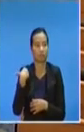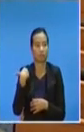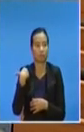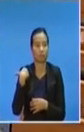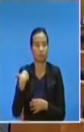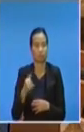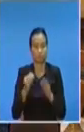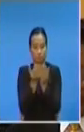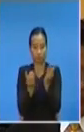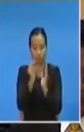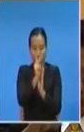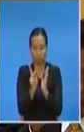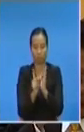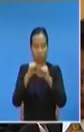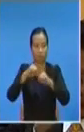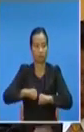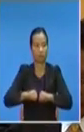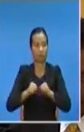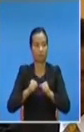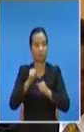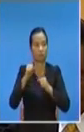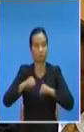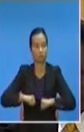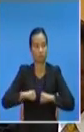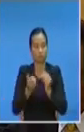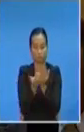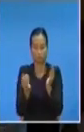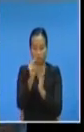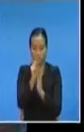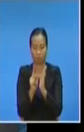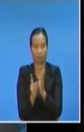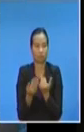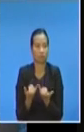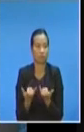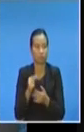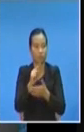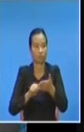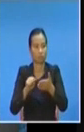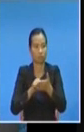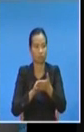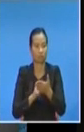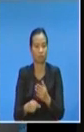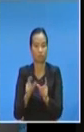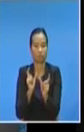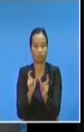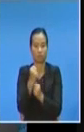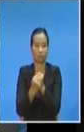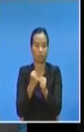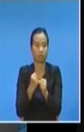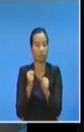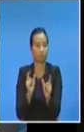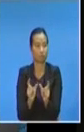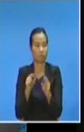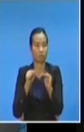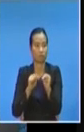งประชามติอยู่เนี่ยในร่างรัฐธรรมนูญฉบับนี้นะครับได้บัญญัติไว้ในมาตรา258